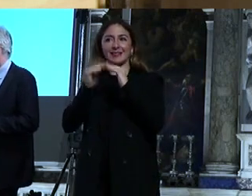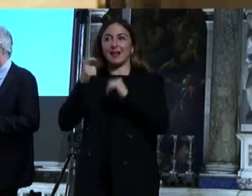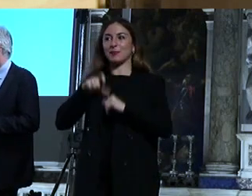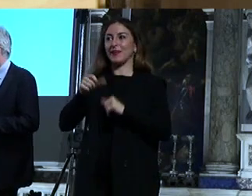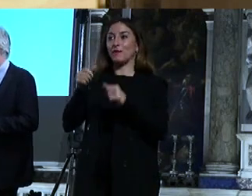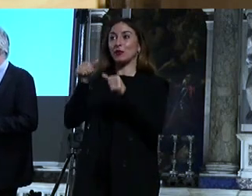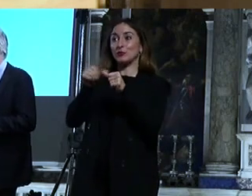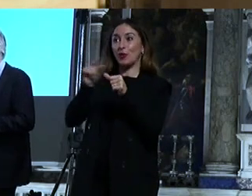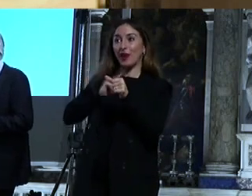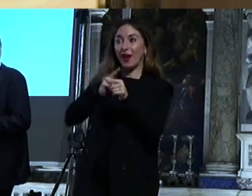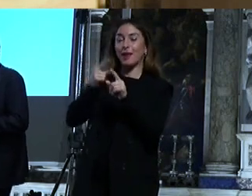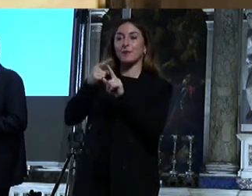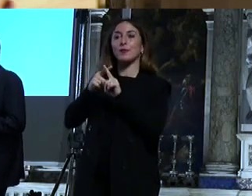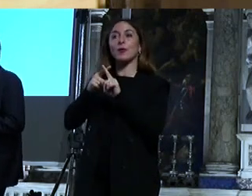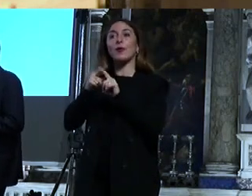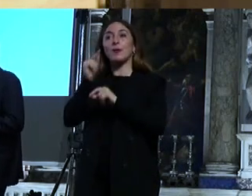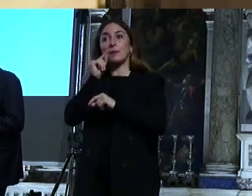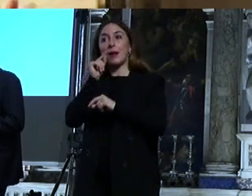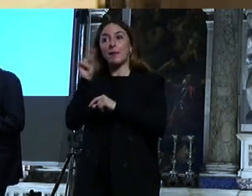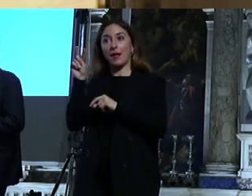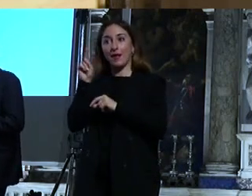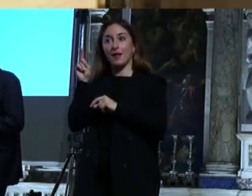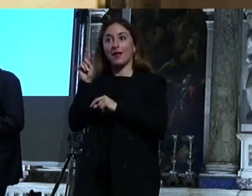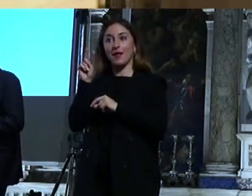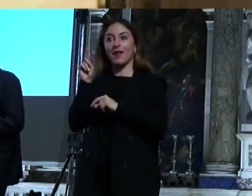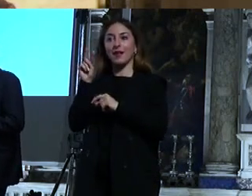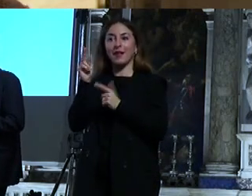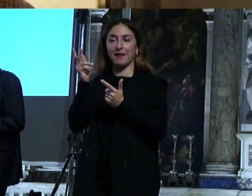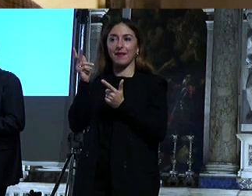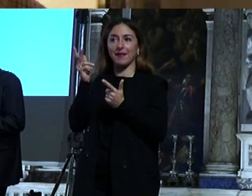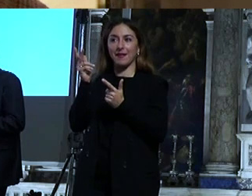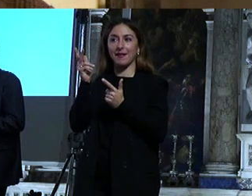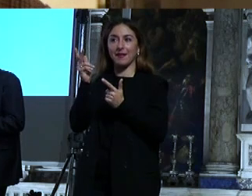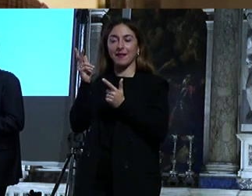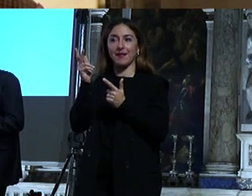sono con fratello e con sorella. Sono un po' a casa.